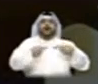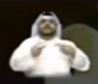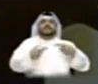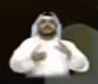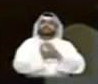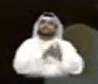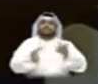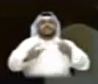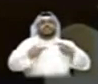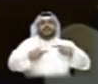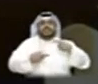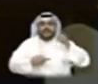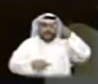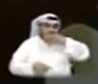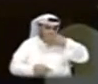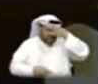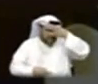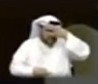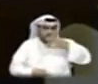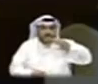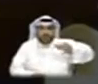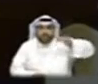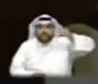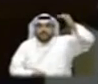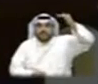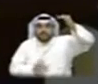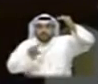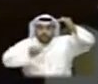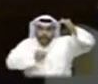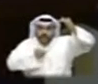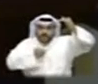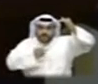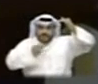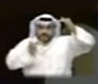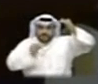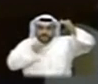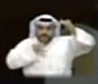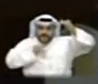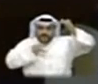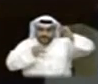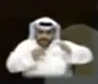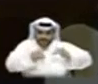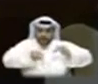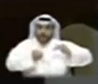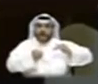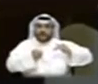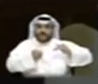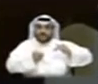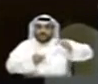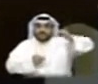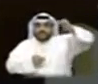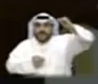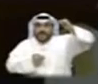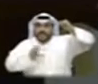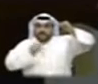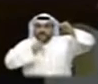يعني إذا السكر ارتفع تضخ أنسولين، إذا السكر انخفض توقف الأنسولين. بالطريقة هذه تحافظ على نسبة السكر في الدم